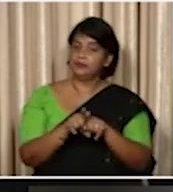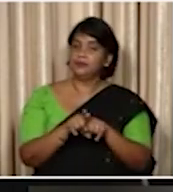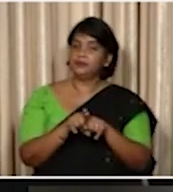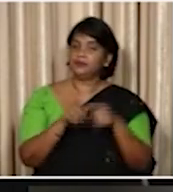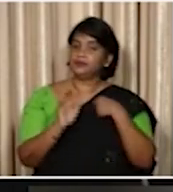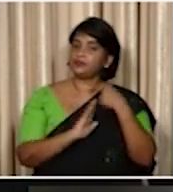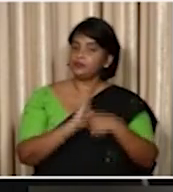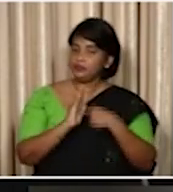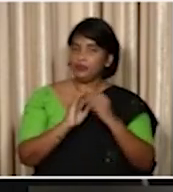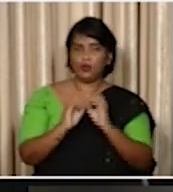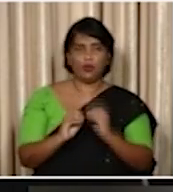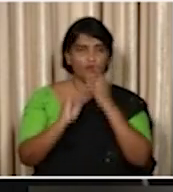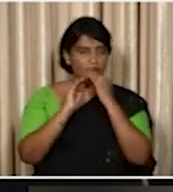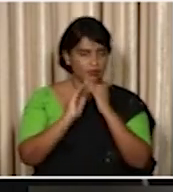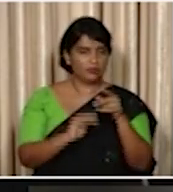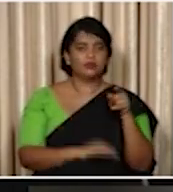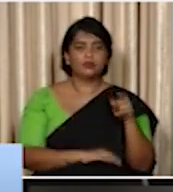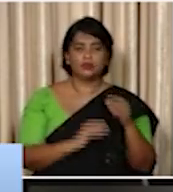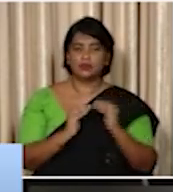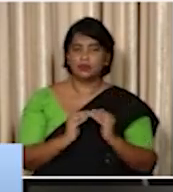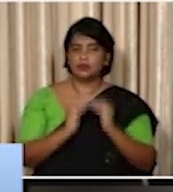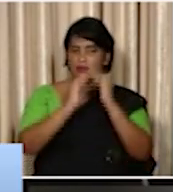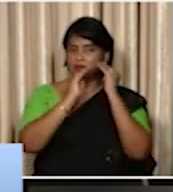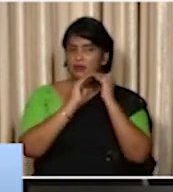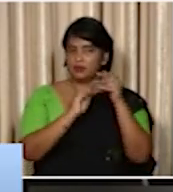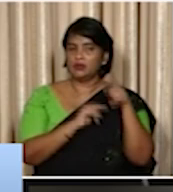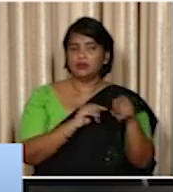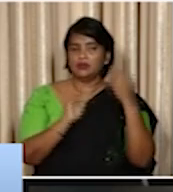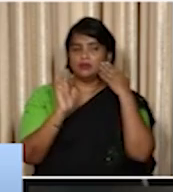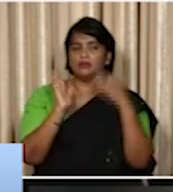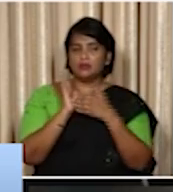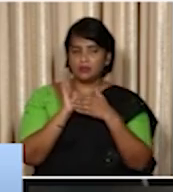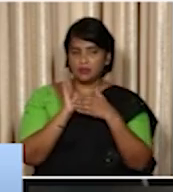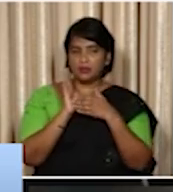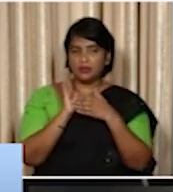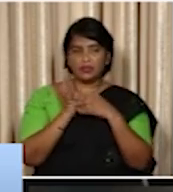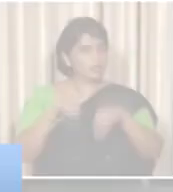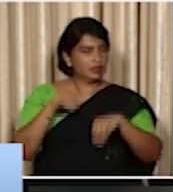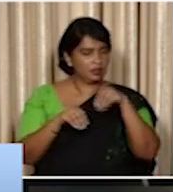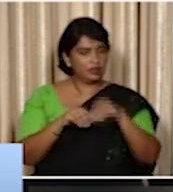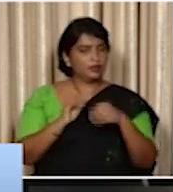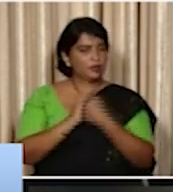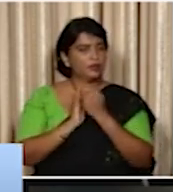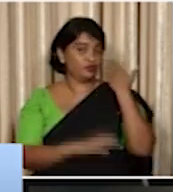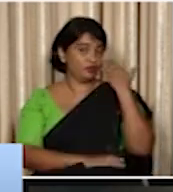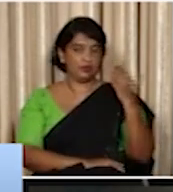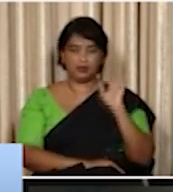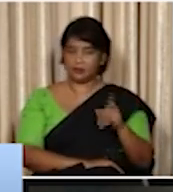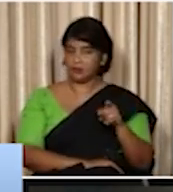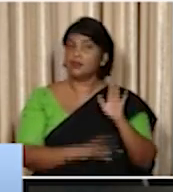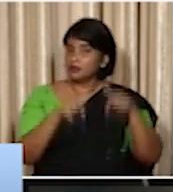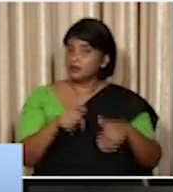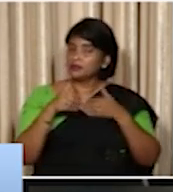අපේ රටේ පෙරපාස නැත්නම් මුල්ලමාවිය සංවර්ධන මධ්‍යස්ථාන කියන මේ විෂය ගැන දේශපාලනඥයෝ ගරු කතා කරනවා විතරයි. නමුත්